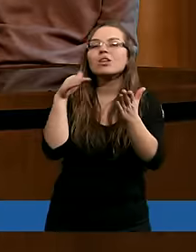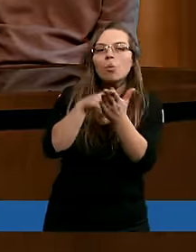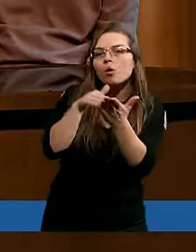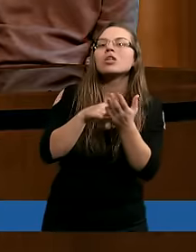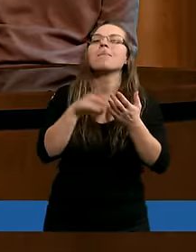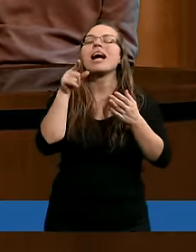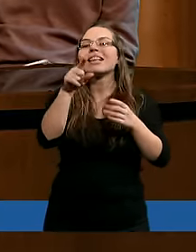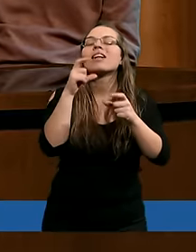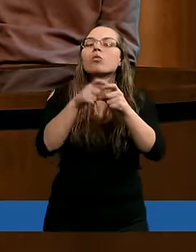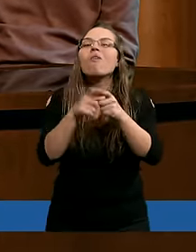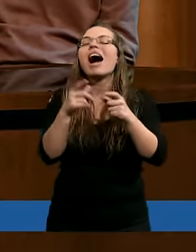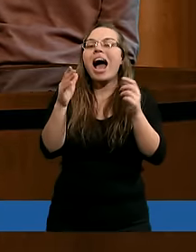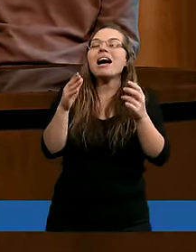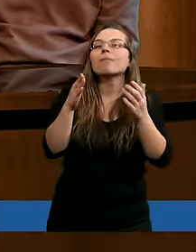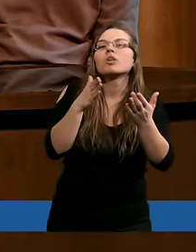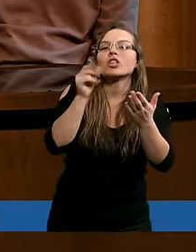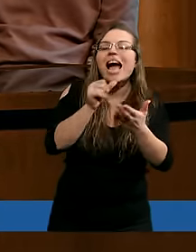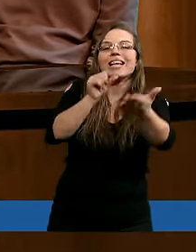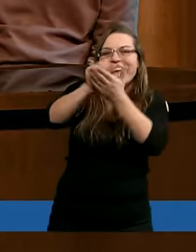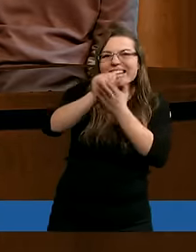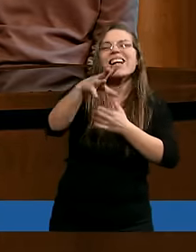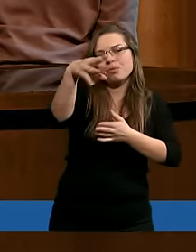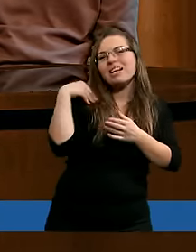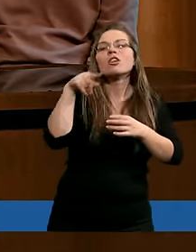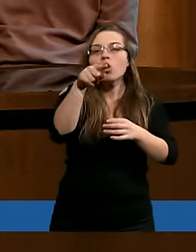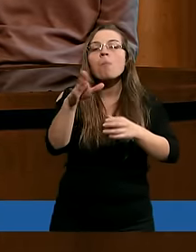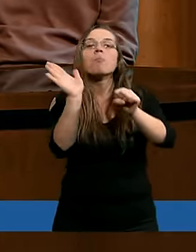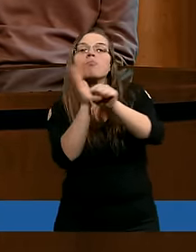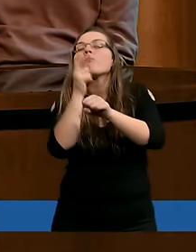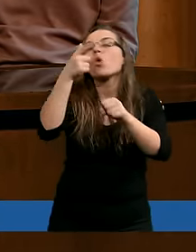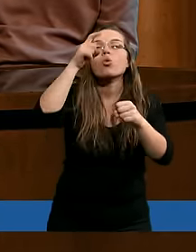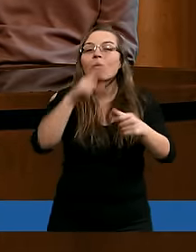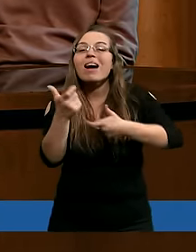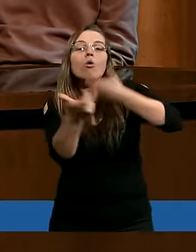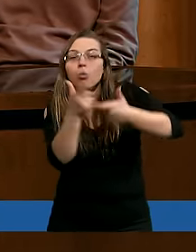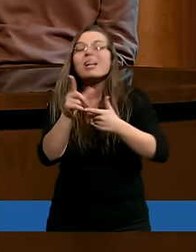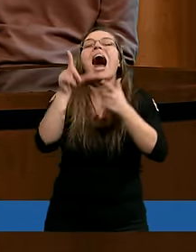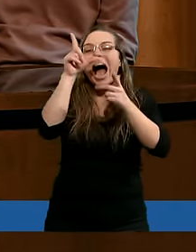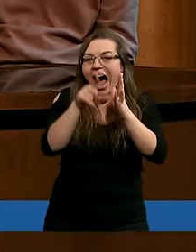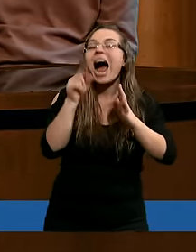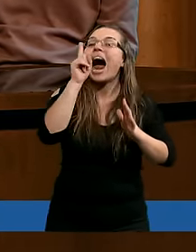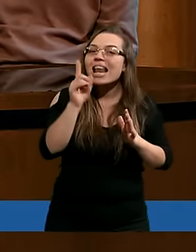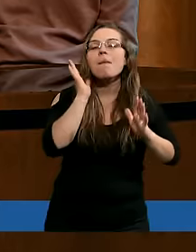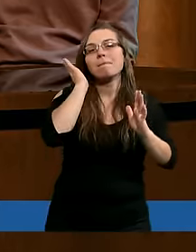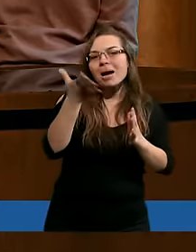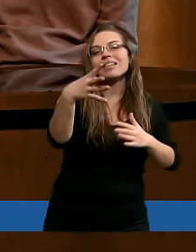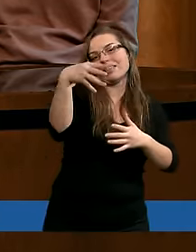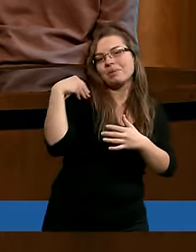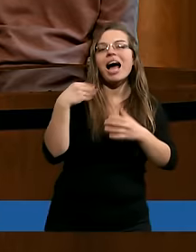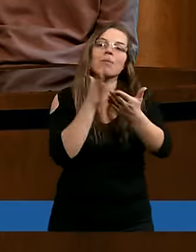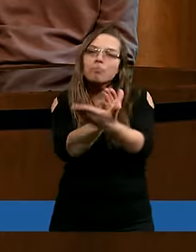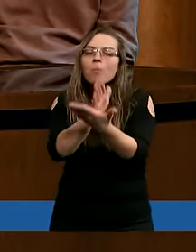Także jesteśmy w tym z tobą i pomimo tego, że się coś złego wydarzyło, to przede wszystkim